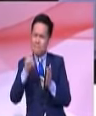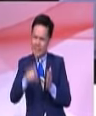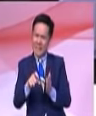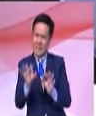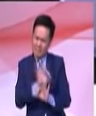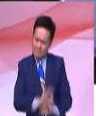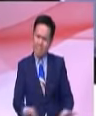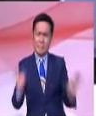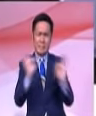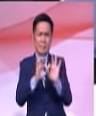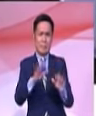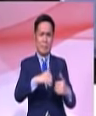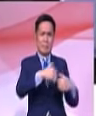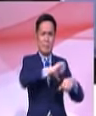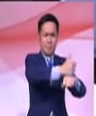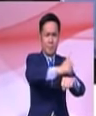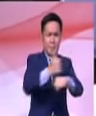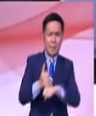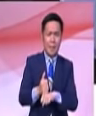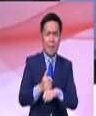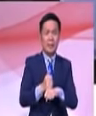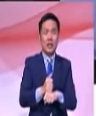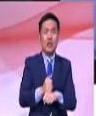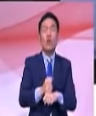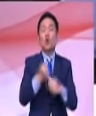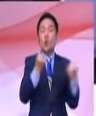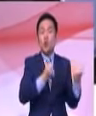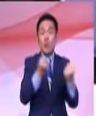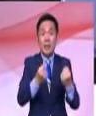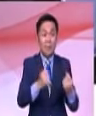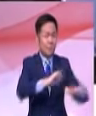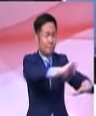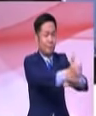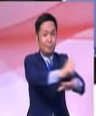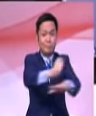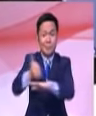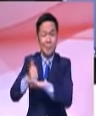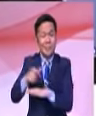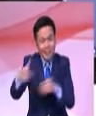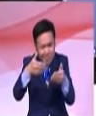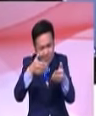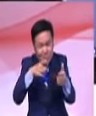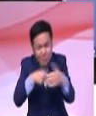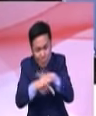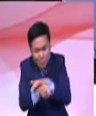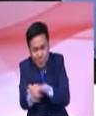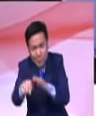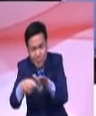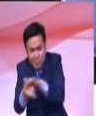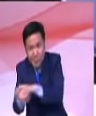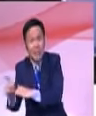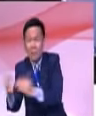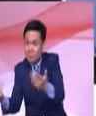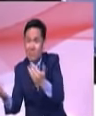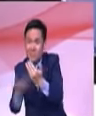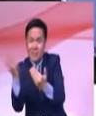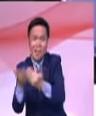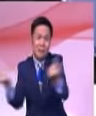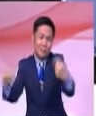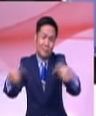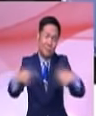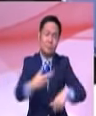menyediakan kemudahan-kemudahan PPV di daerah-daerah, di mukim-mukim untuk kita menjadikan tempat suntikan. Yang